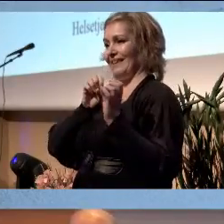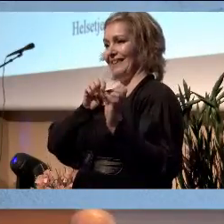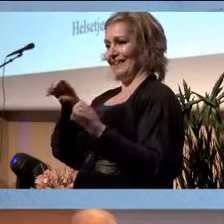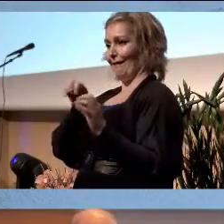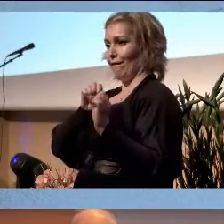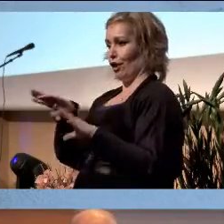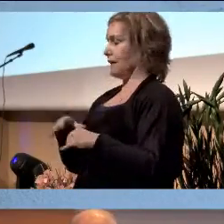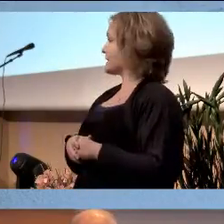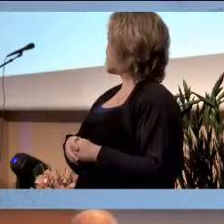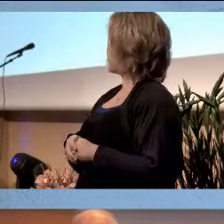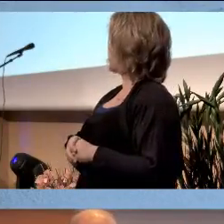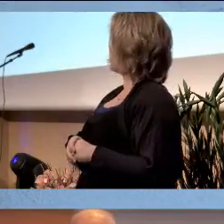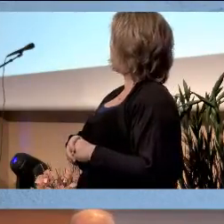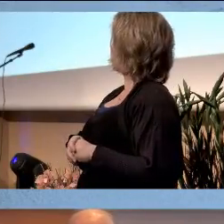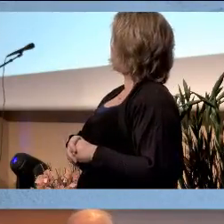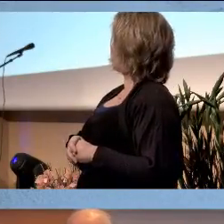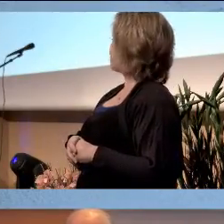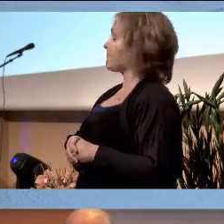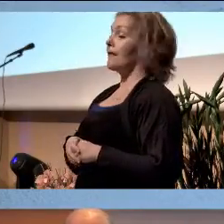brukerinnflytelsen.